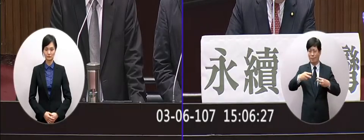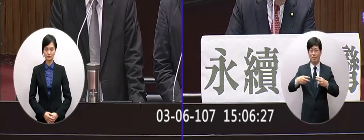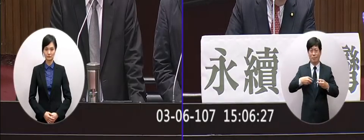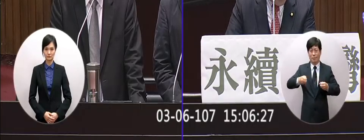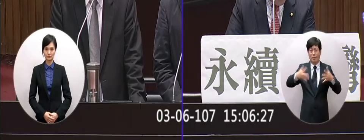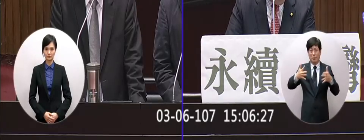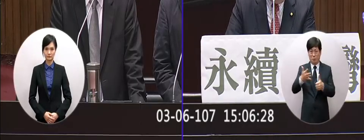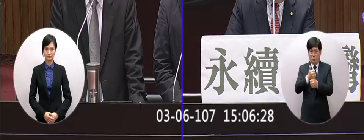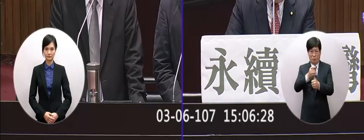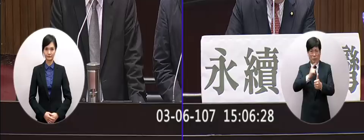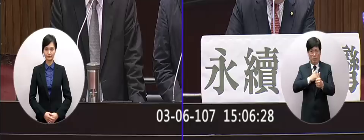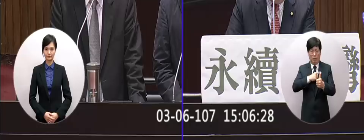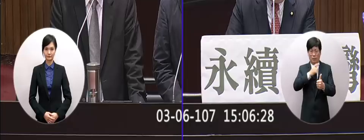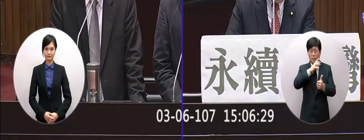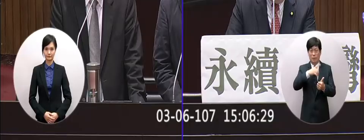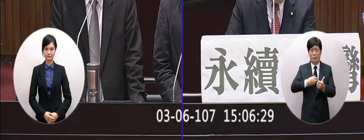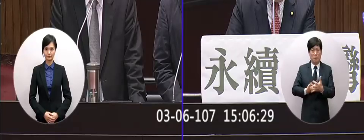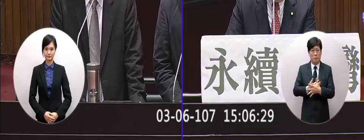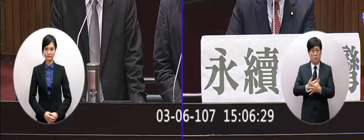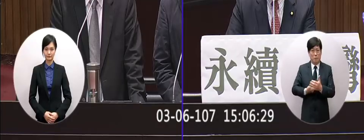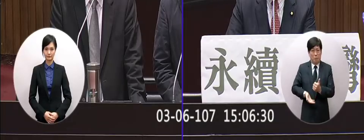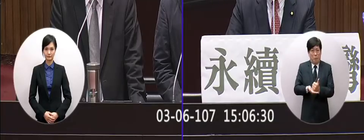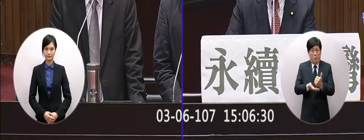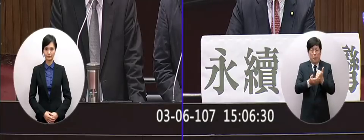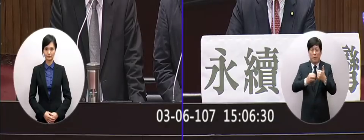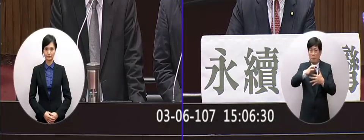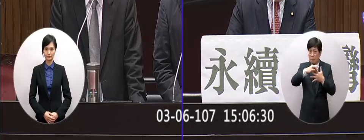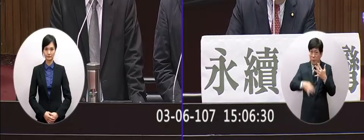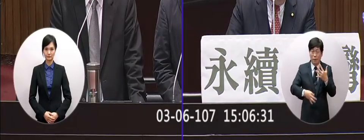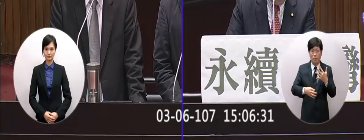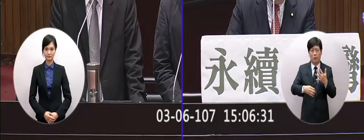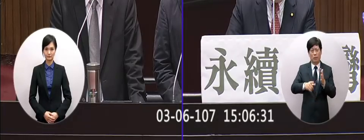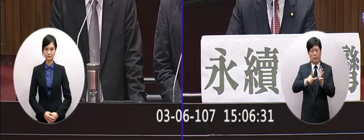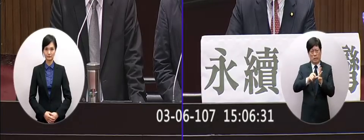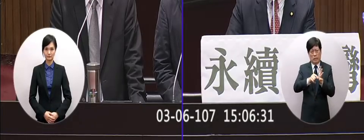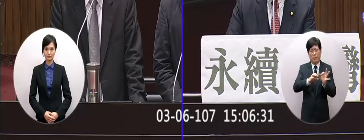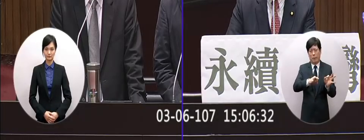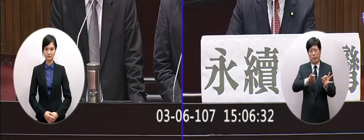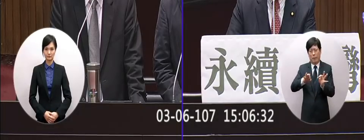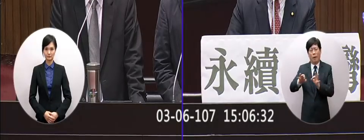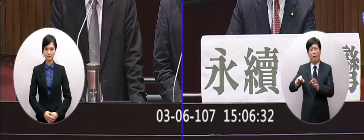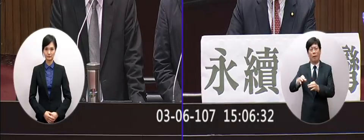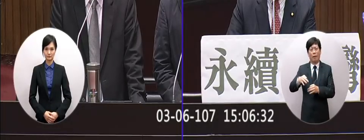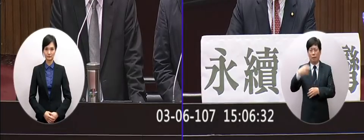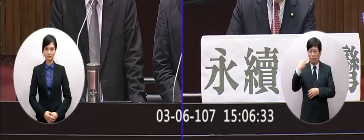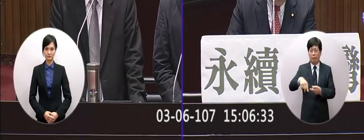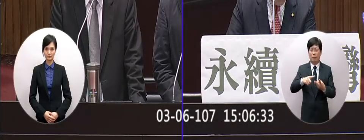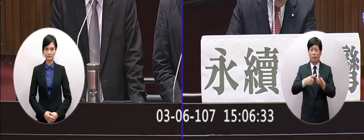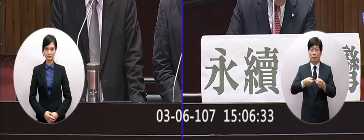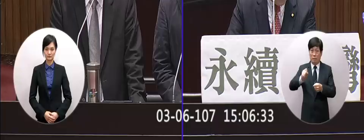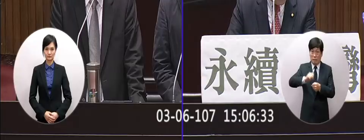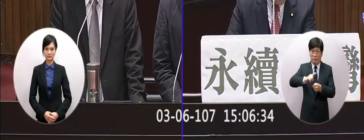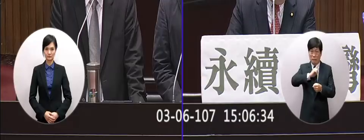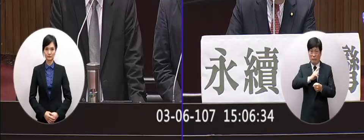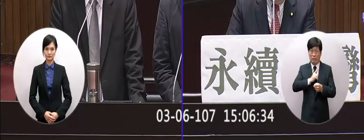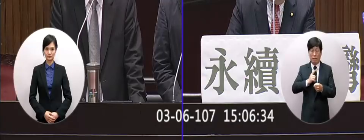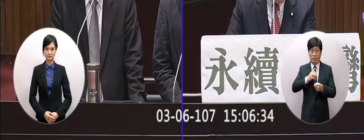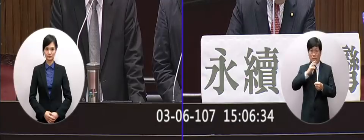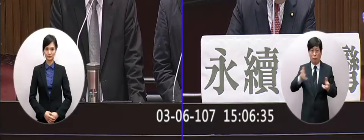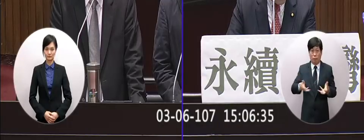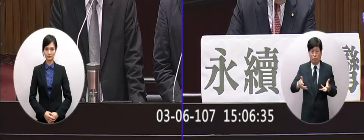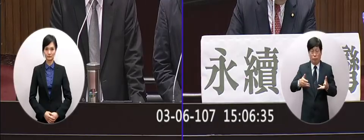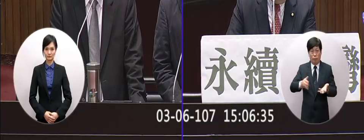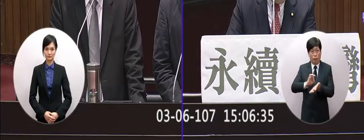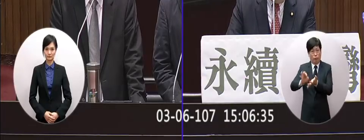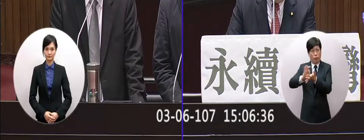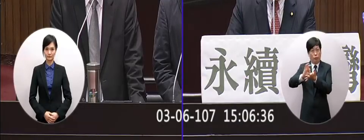关又一关的这一些奖励的标准，不仅延长了审查的时间，而且要增加营造的成本，也让